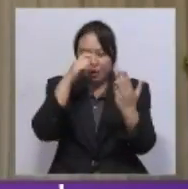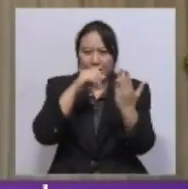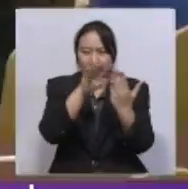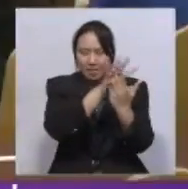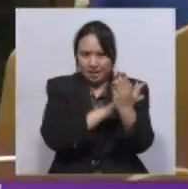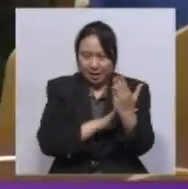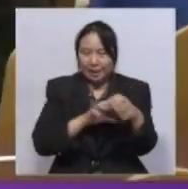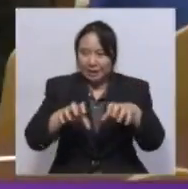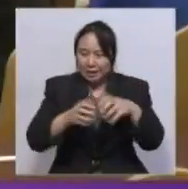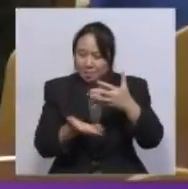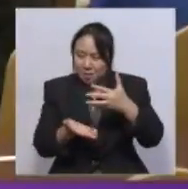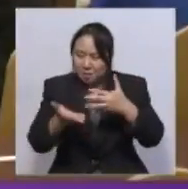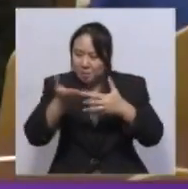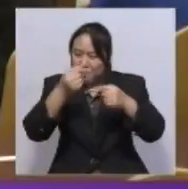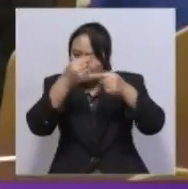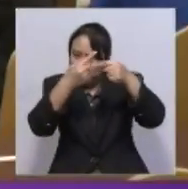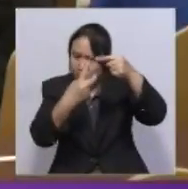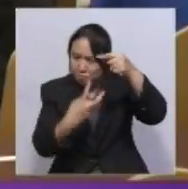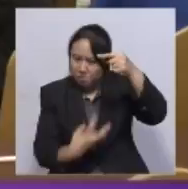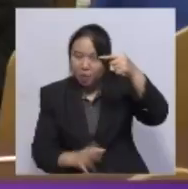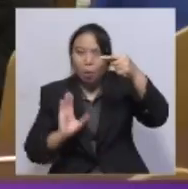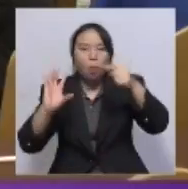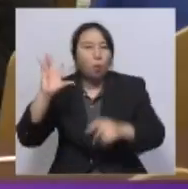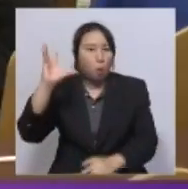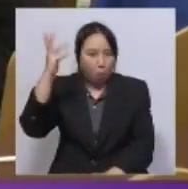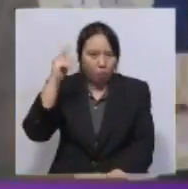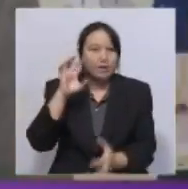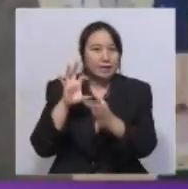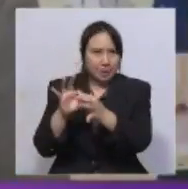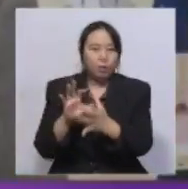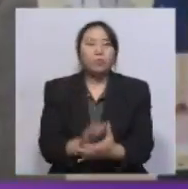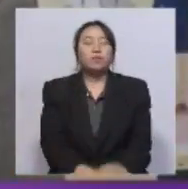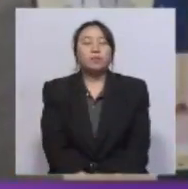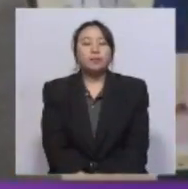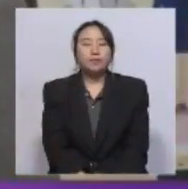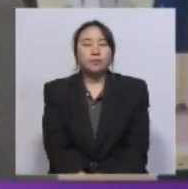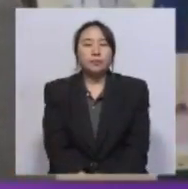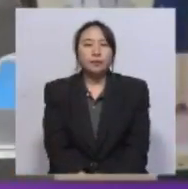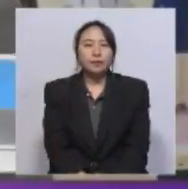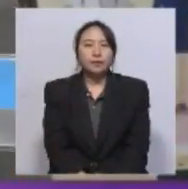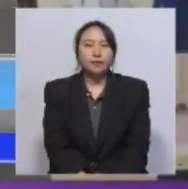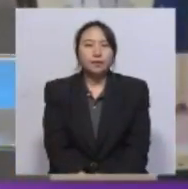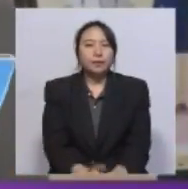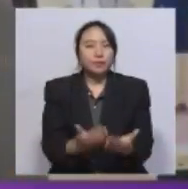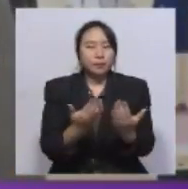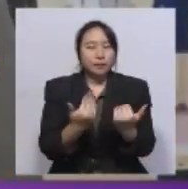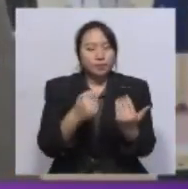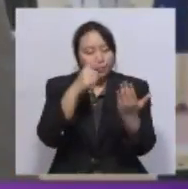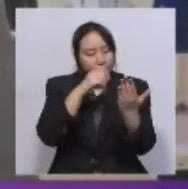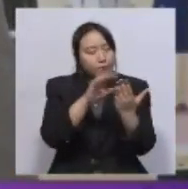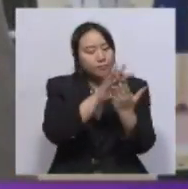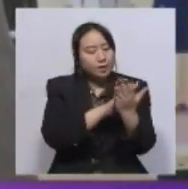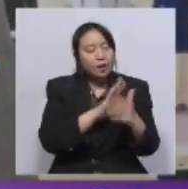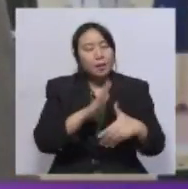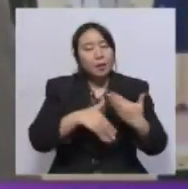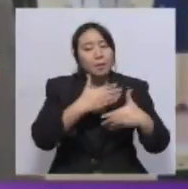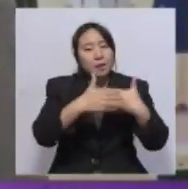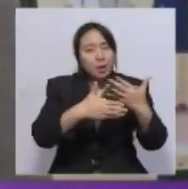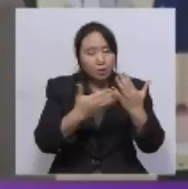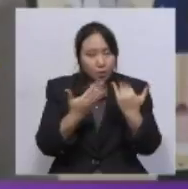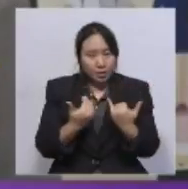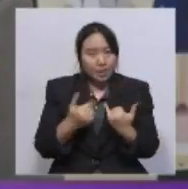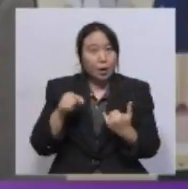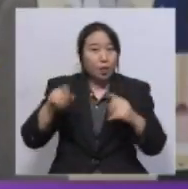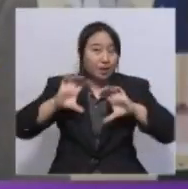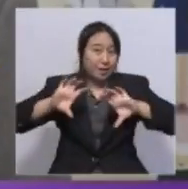ไทยในเวทีโลกในอนาคตด้วย กลไกนะในการขับเคลื่อนประเทศเนี่ยระบบราชการ